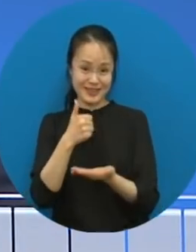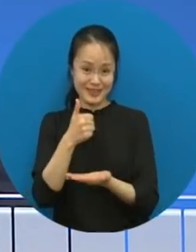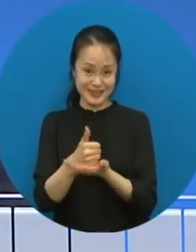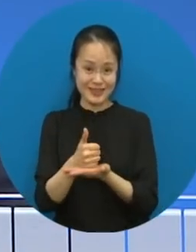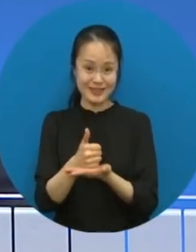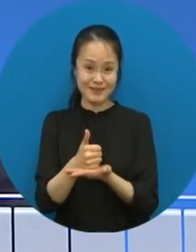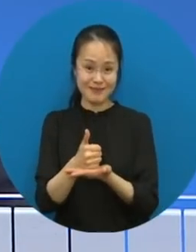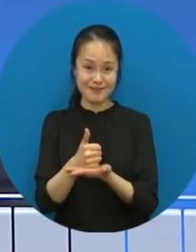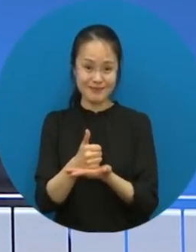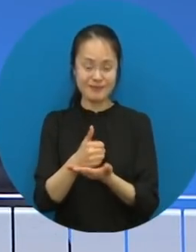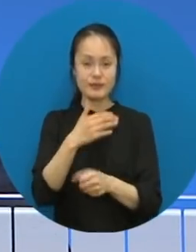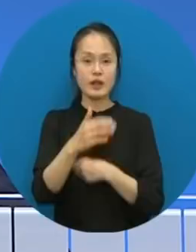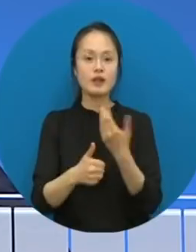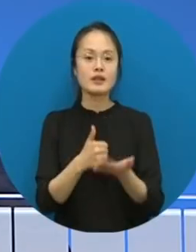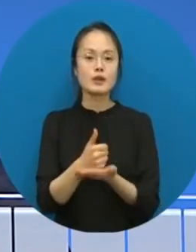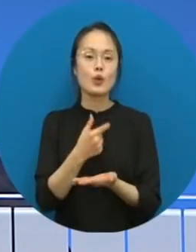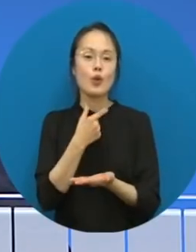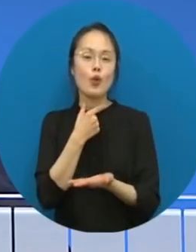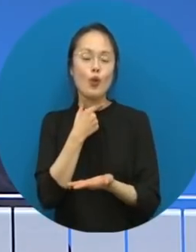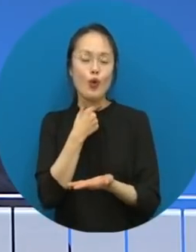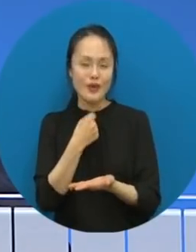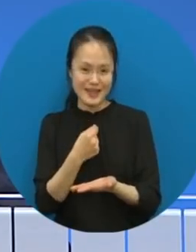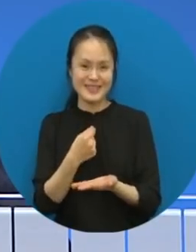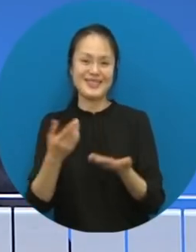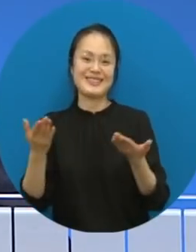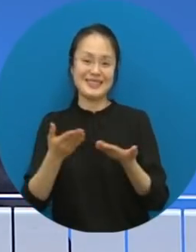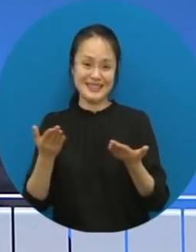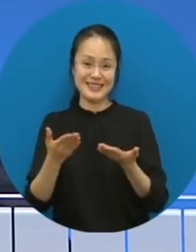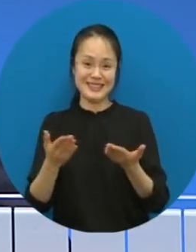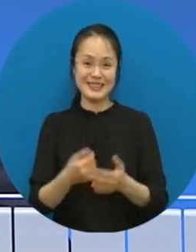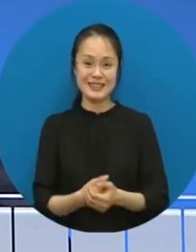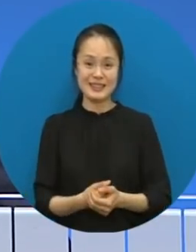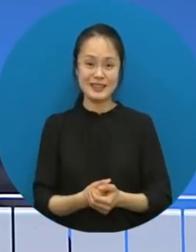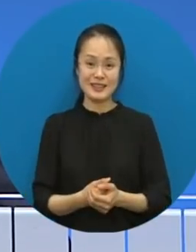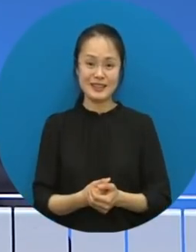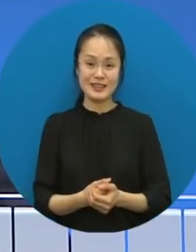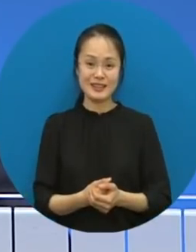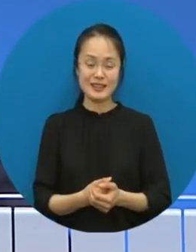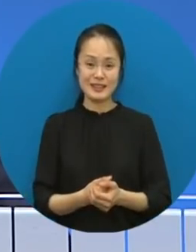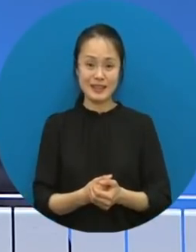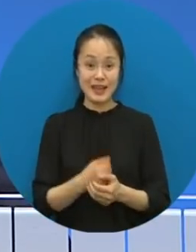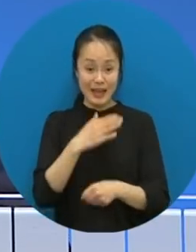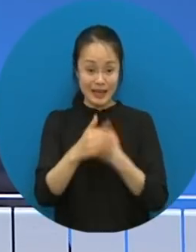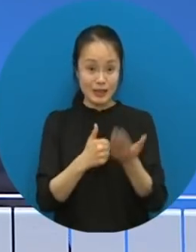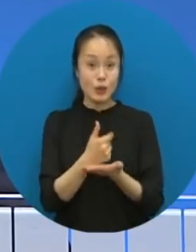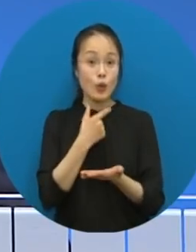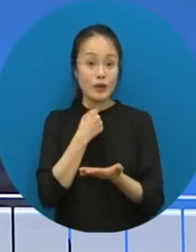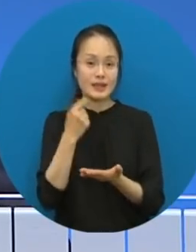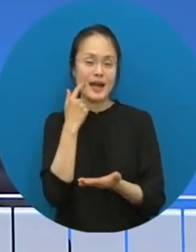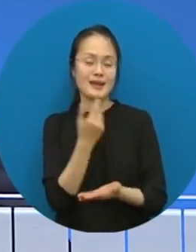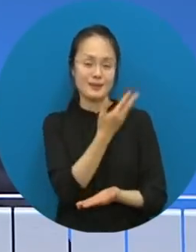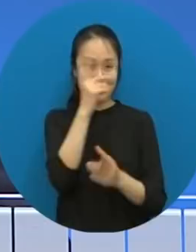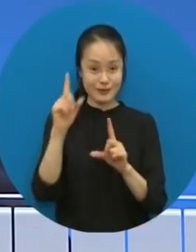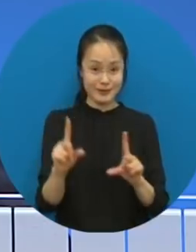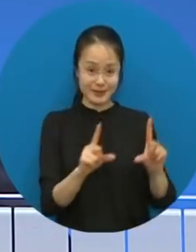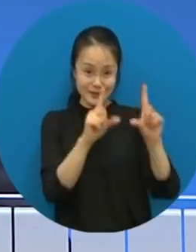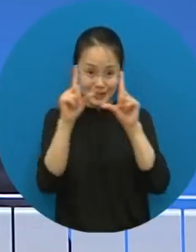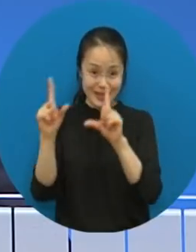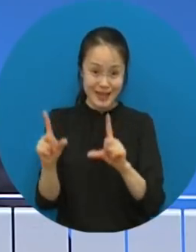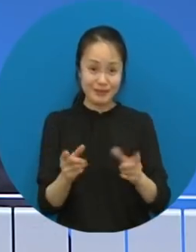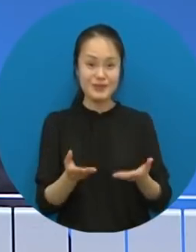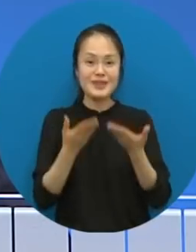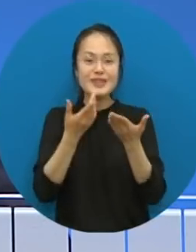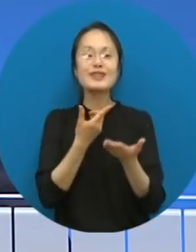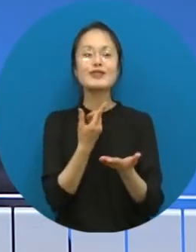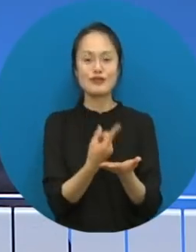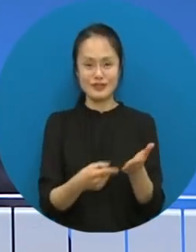그걸 원하십니다. 그래서 하나님께서 그 원하시는 아름다운 삶을 살게 하기 위하여 하나님께서는 기사와